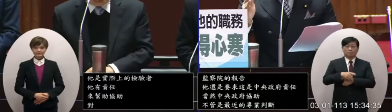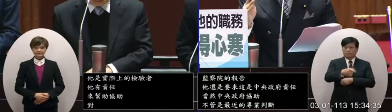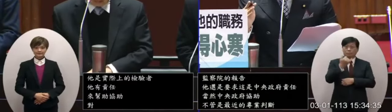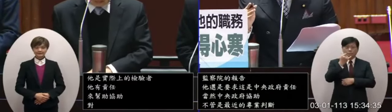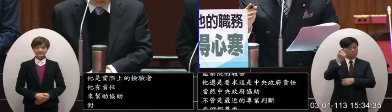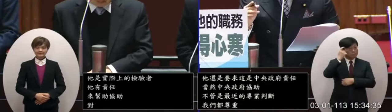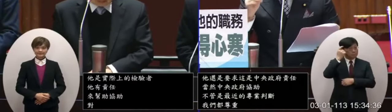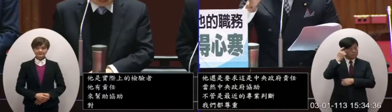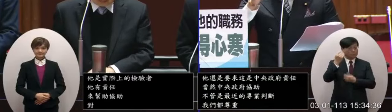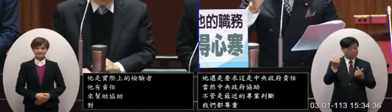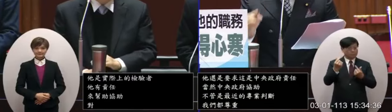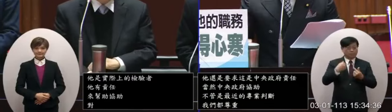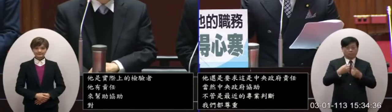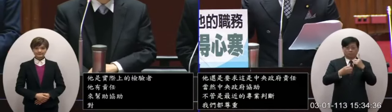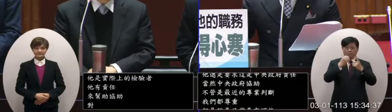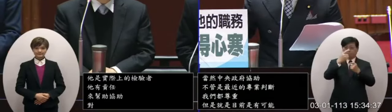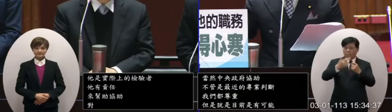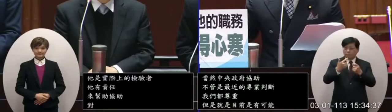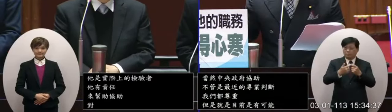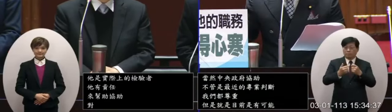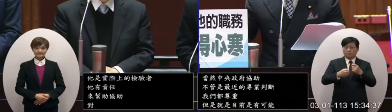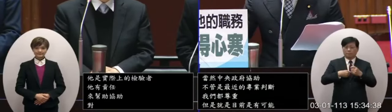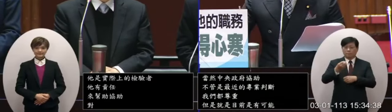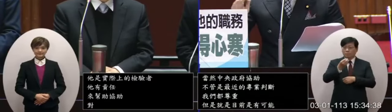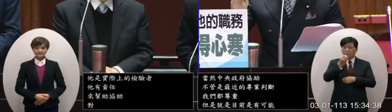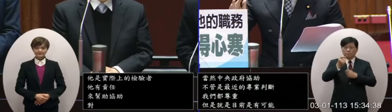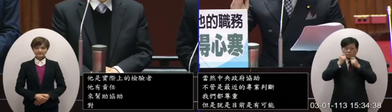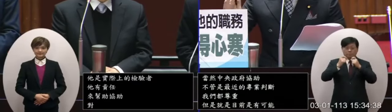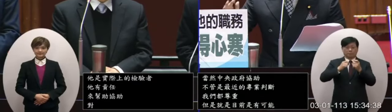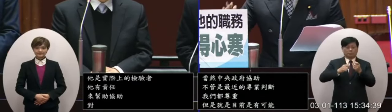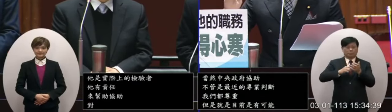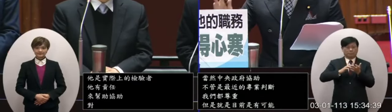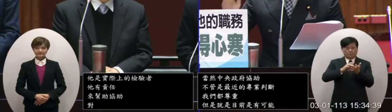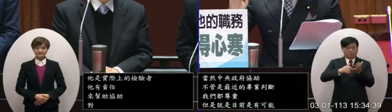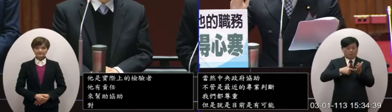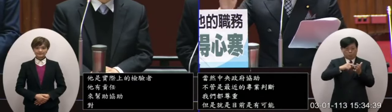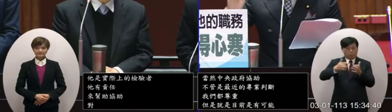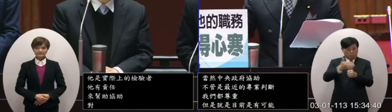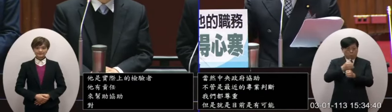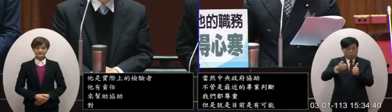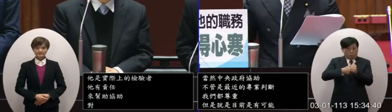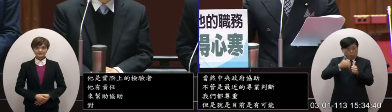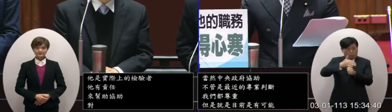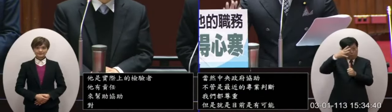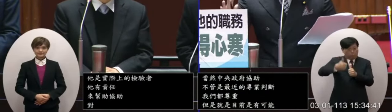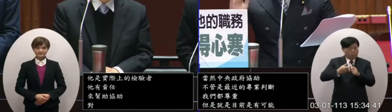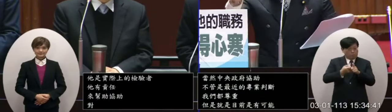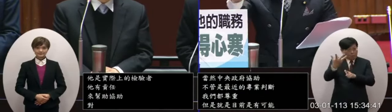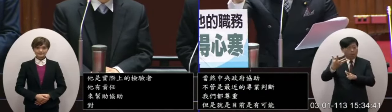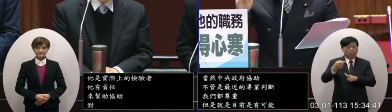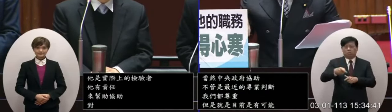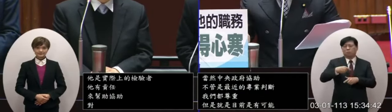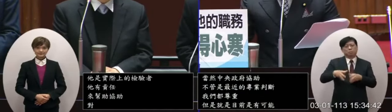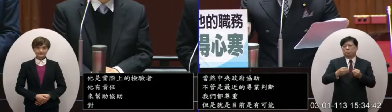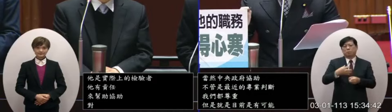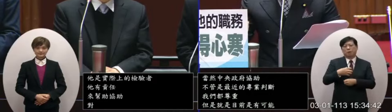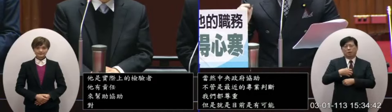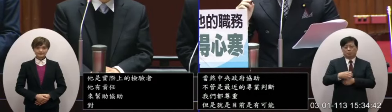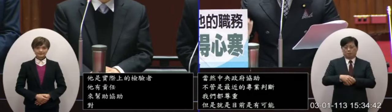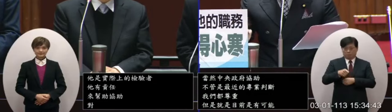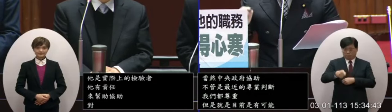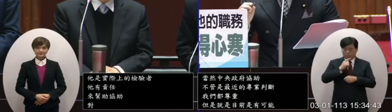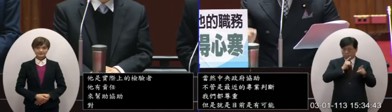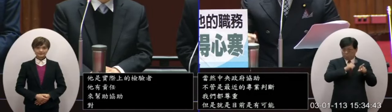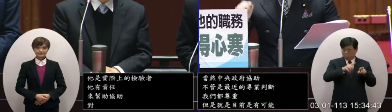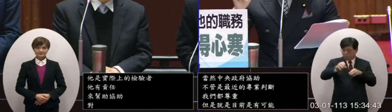够想象吗？106年食药署副署长林金富公开的强调，告诉民众不用恐慌， 根